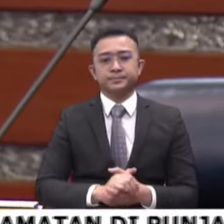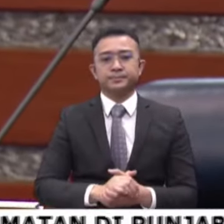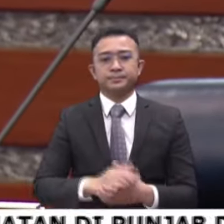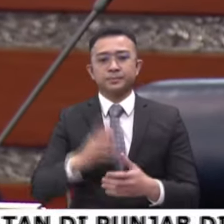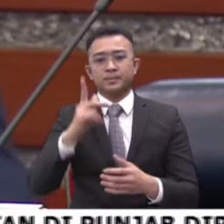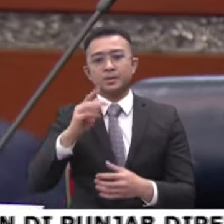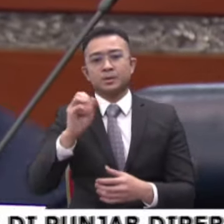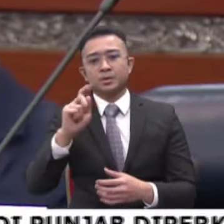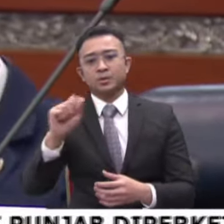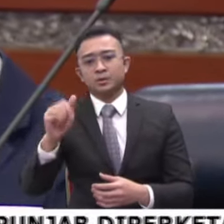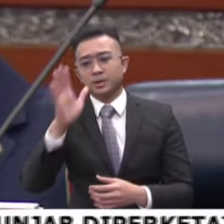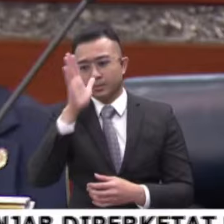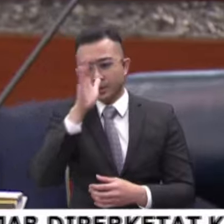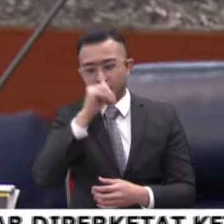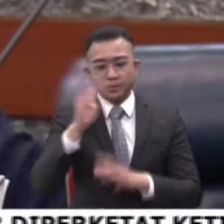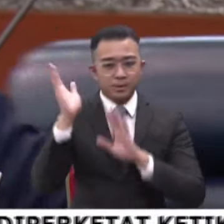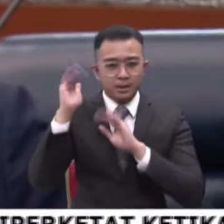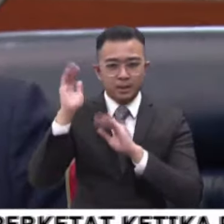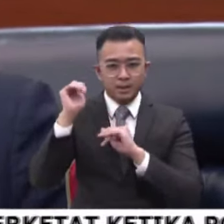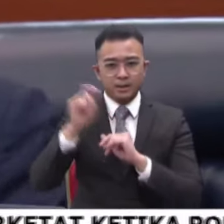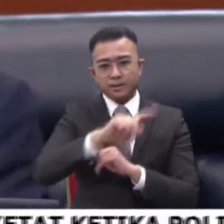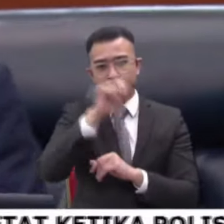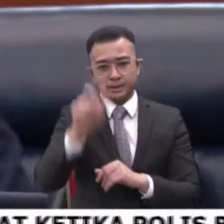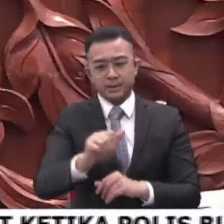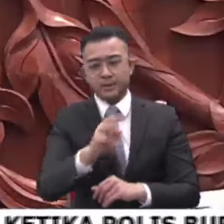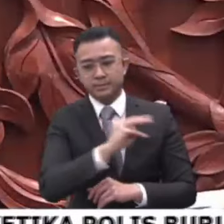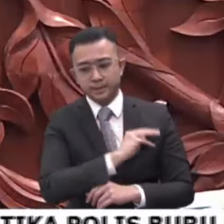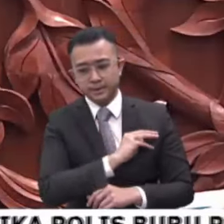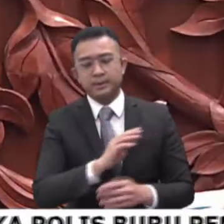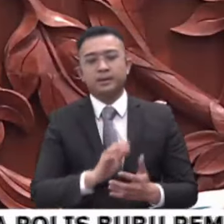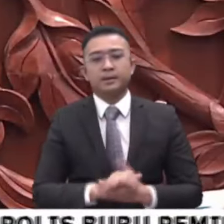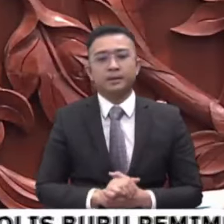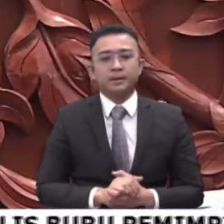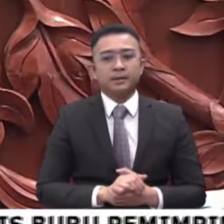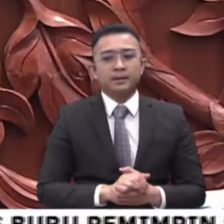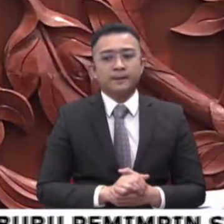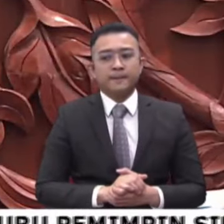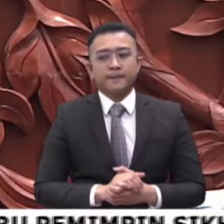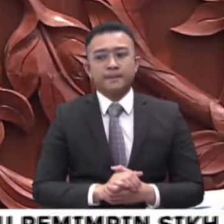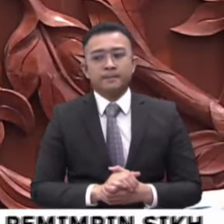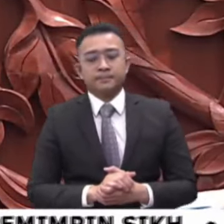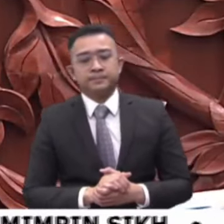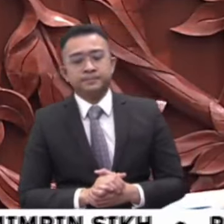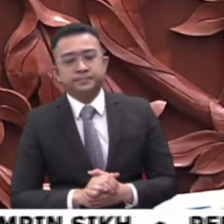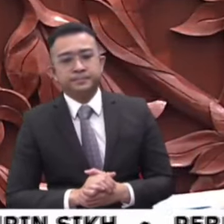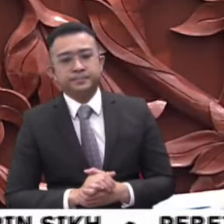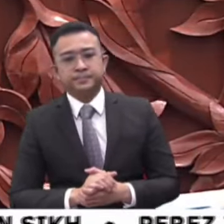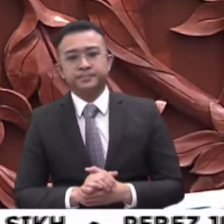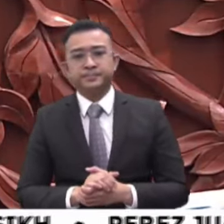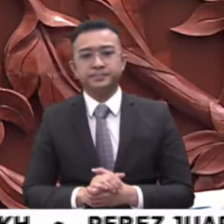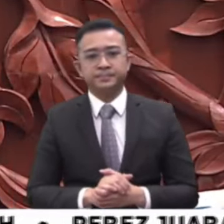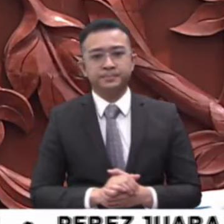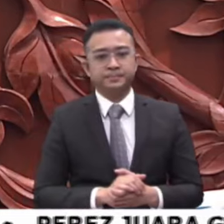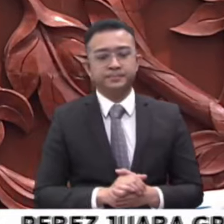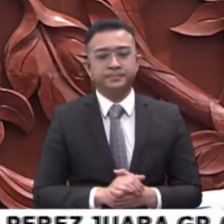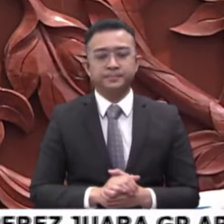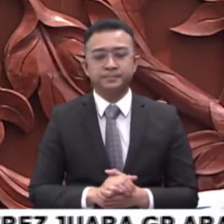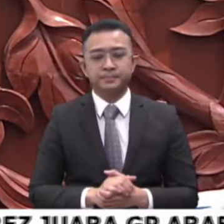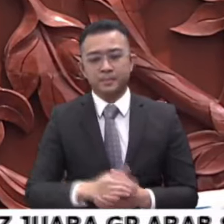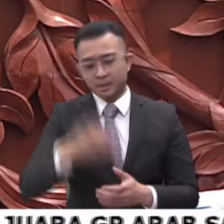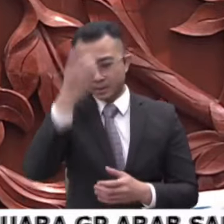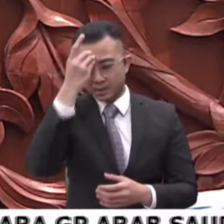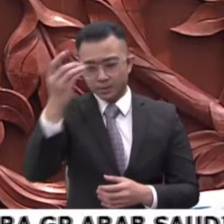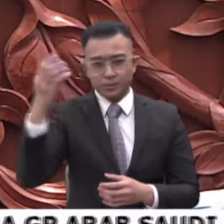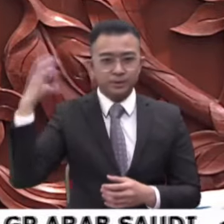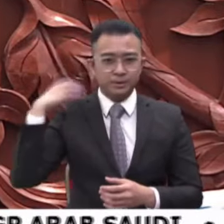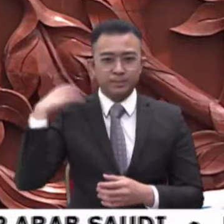harus tanya rasah supaya rasah bertanya menteri. Ya. Itu dia. Dia terus direct tak boleh tu. Datuk